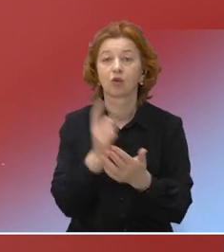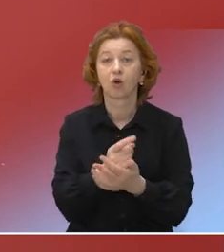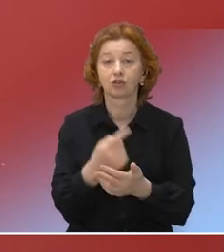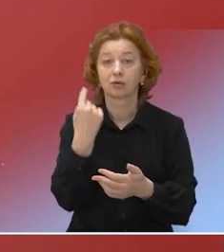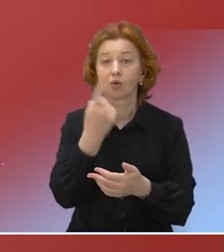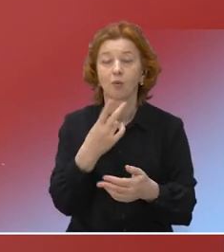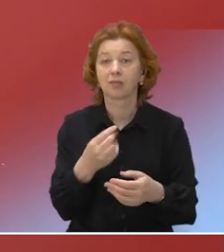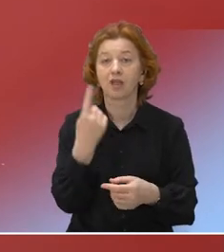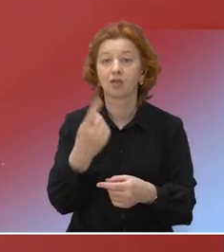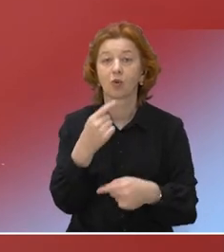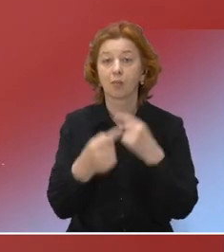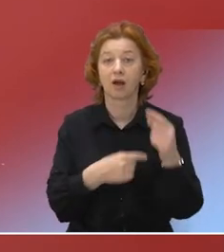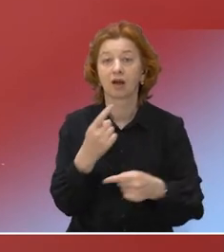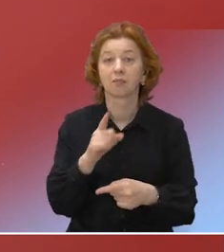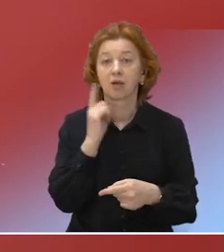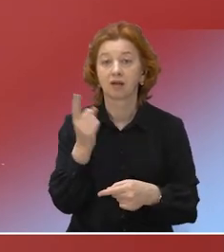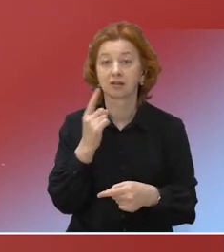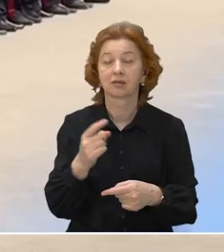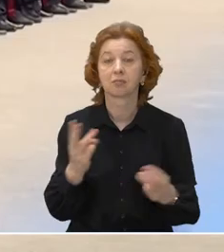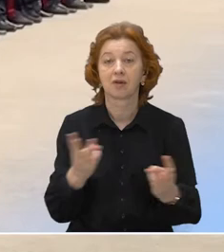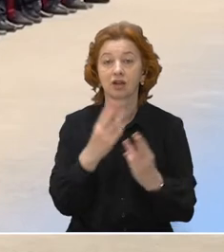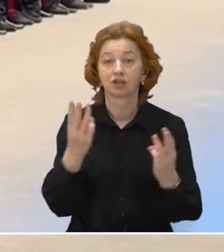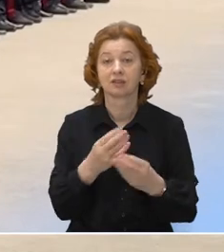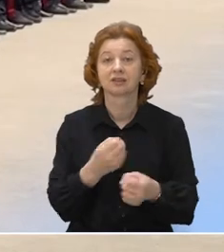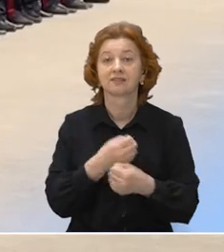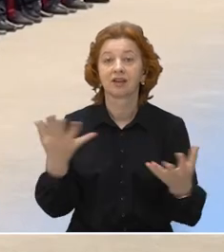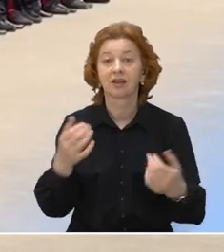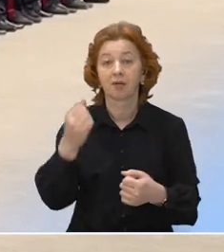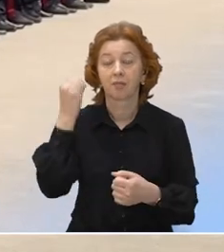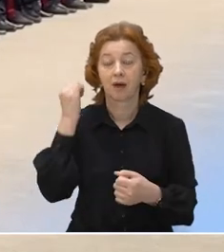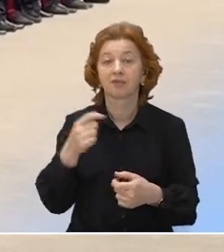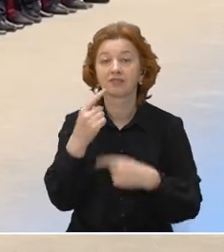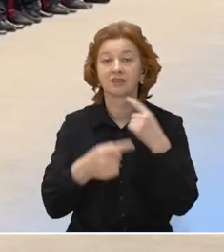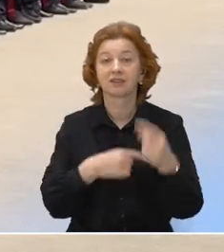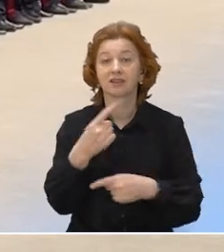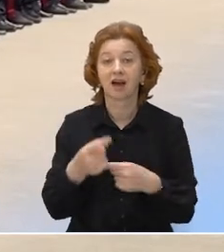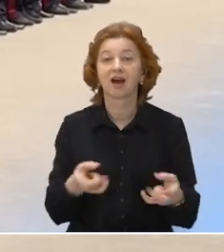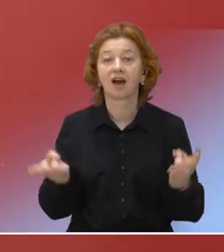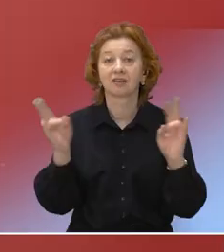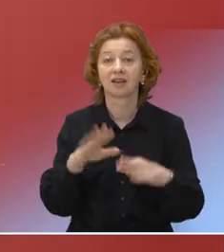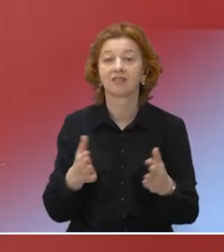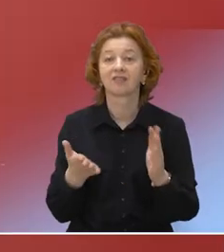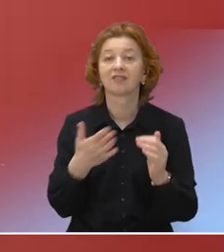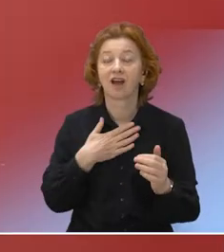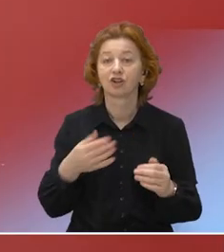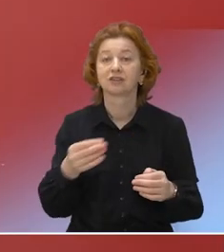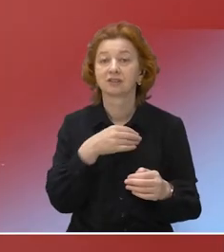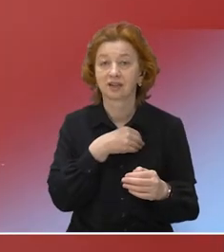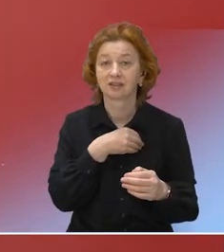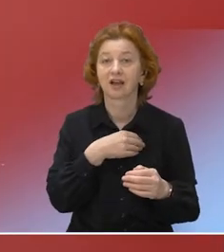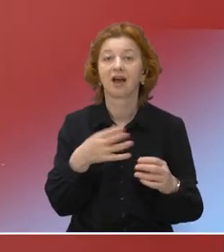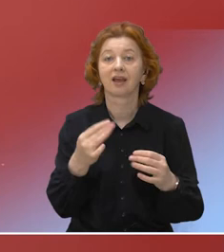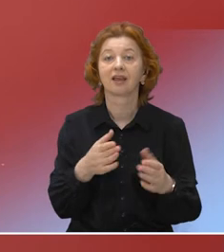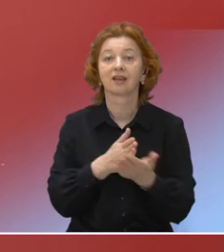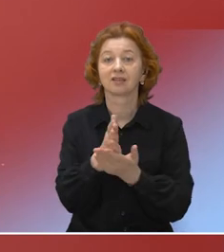должным образом не одно поколение молодых пожарных. Светлая память о нем навсегда сохранится в наших сердцах и будет